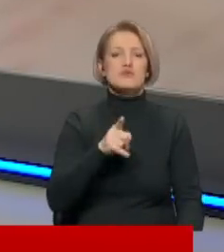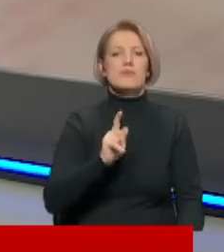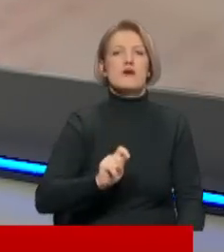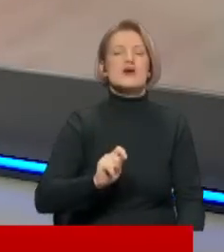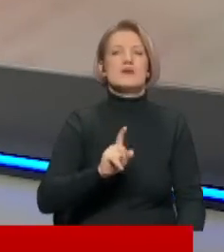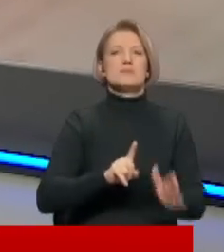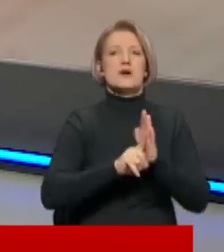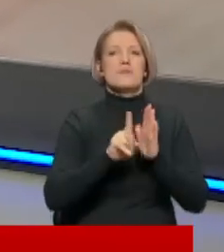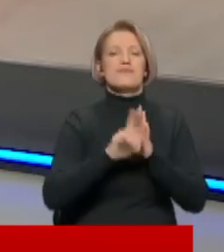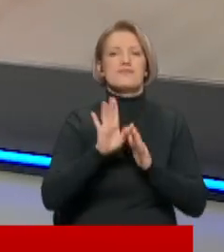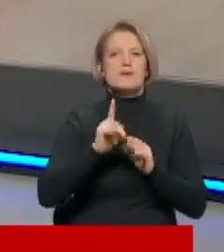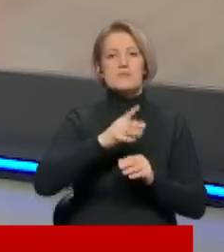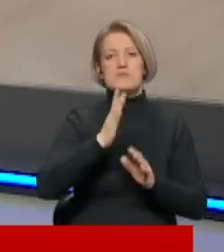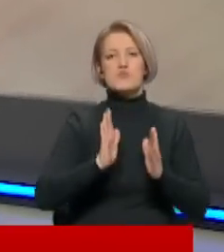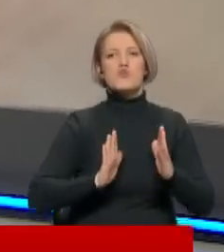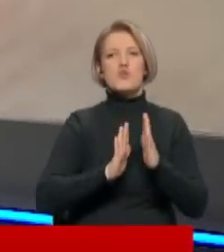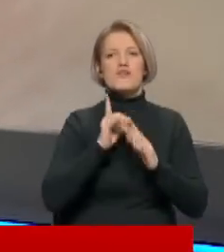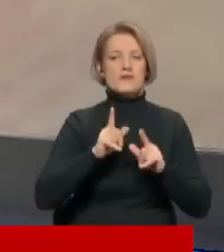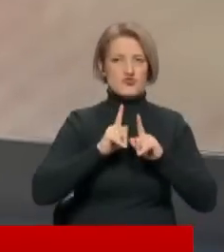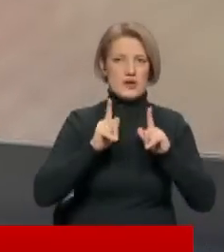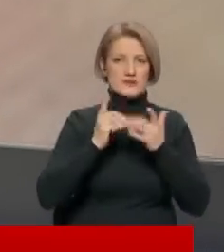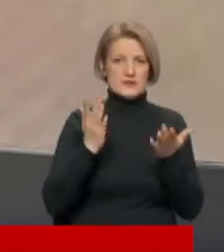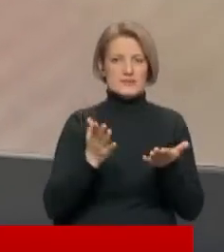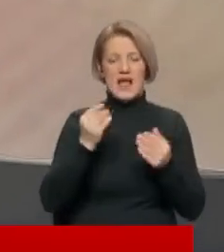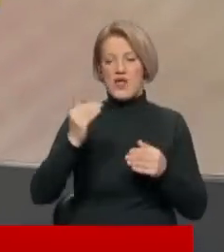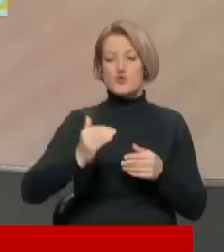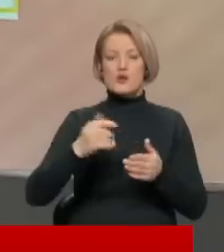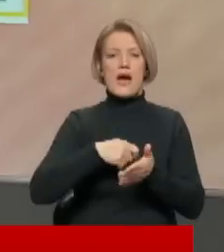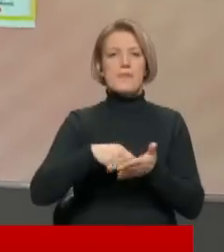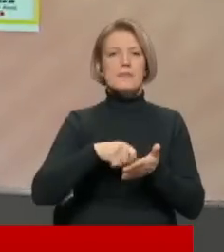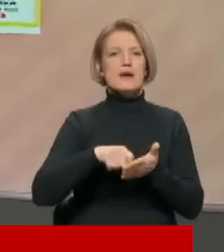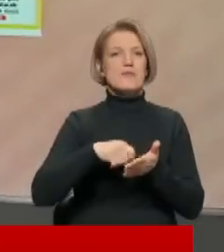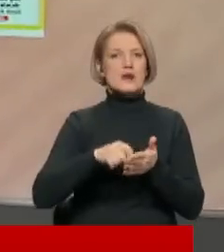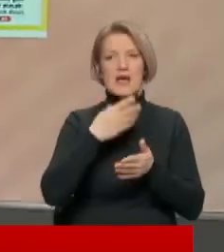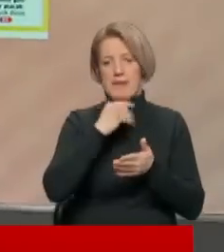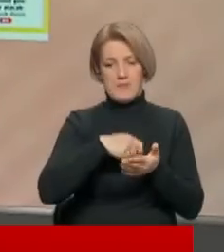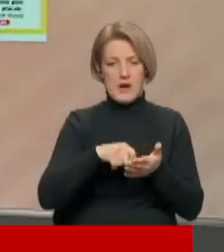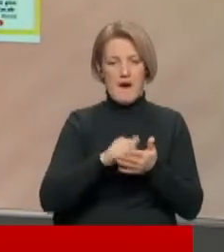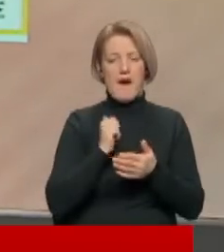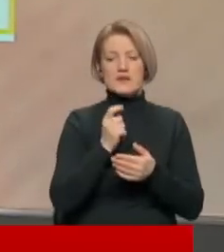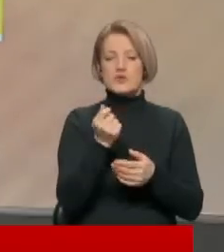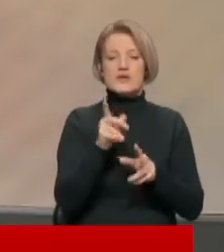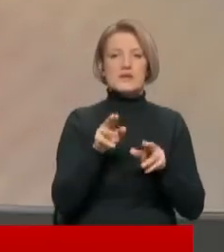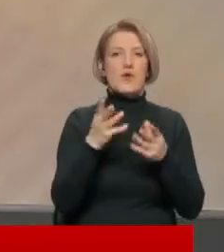başaramıyorsunuz Gerçi bu muhalefetin de bir çağrısı en düşük emekli aylığı asgari ücret kadar olacak bu